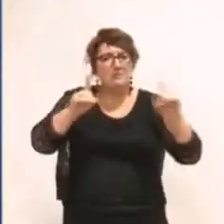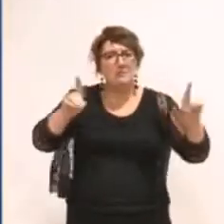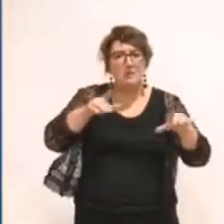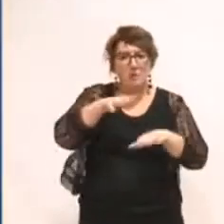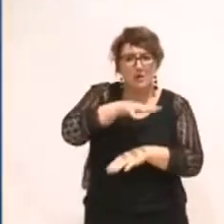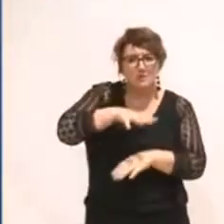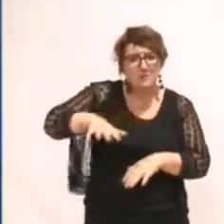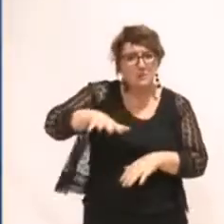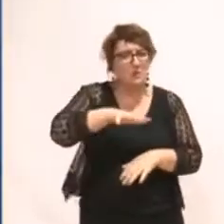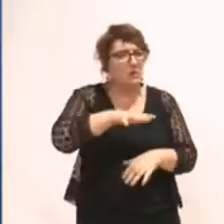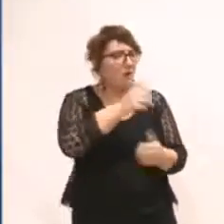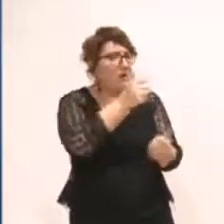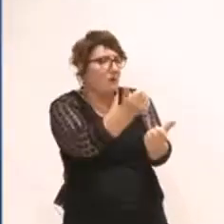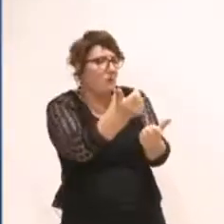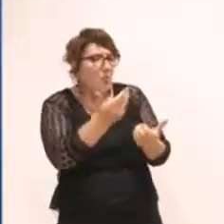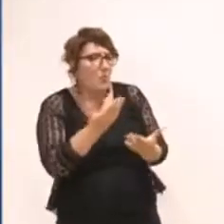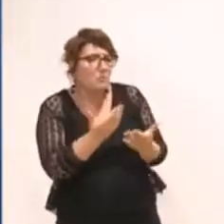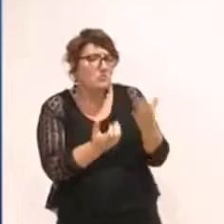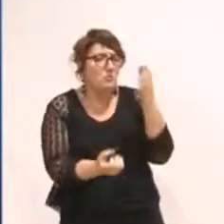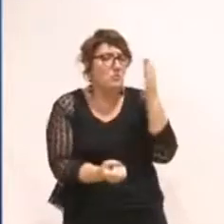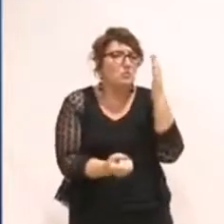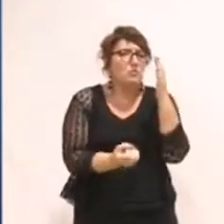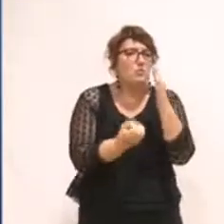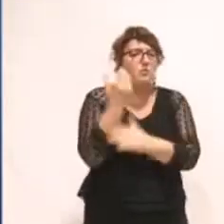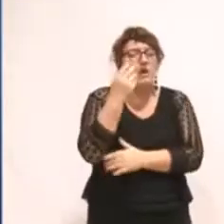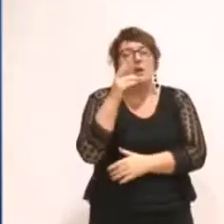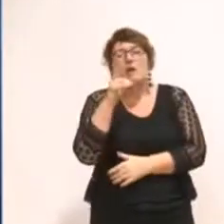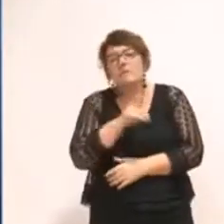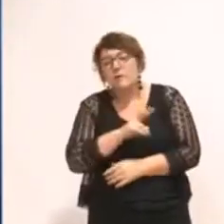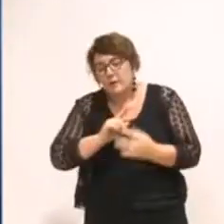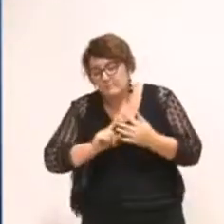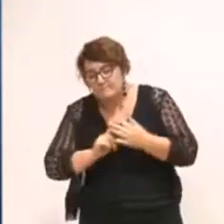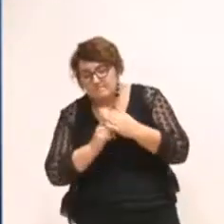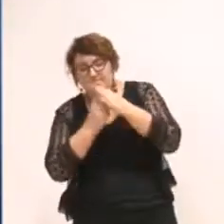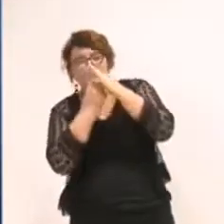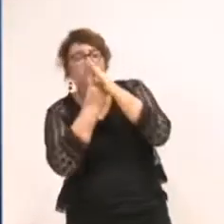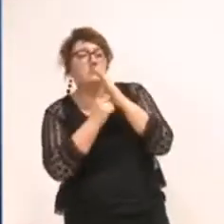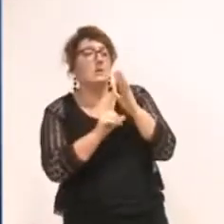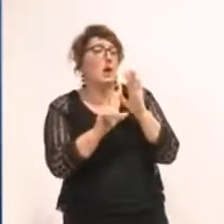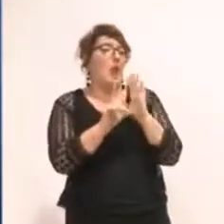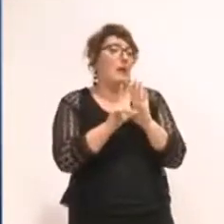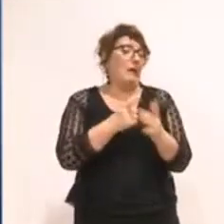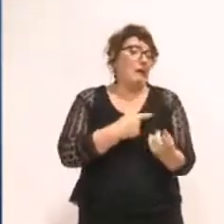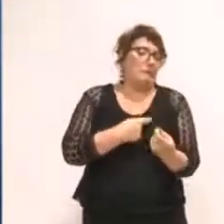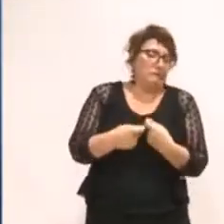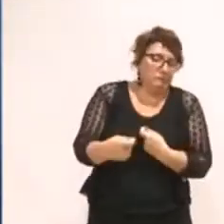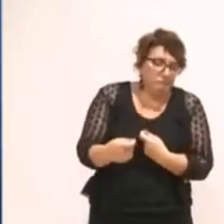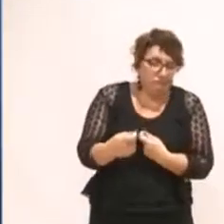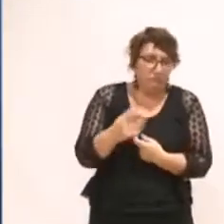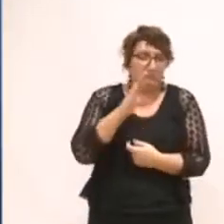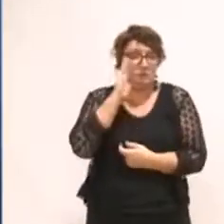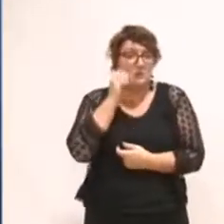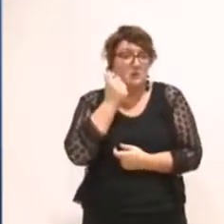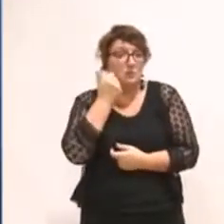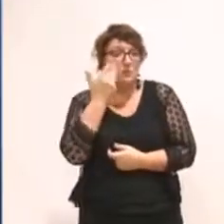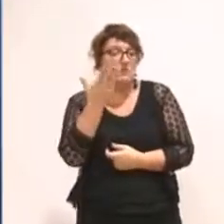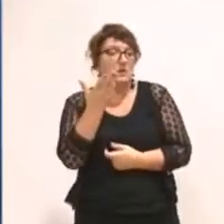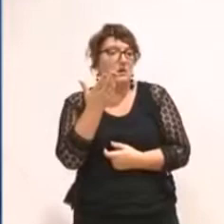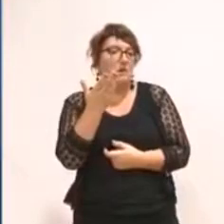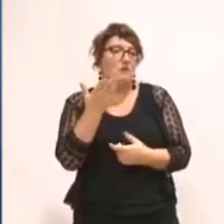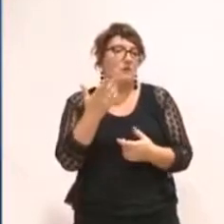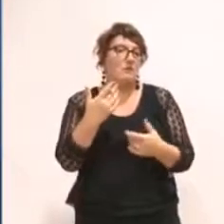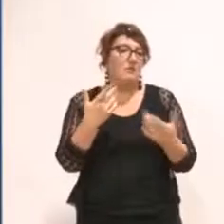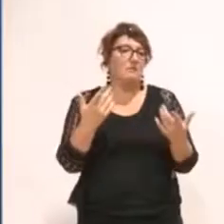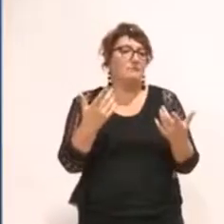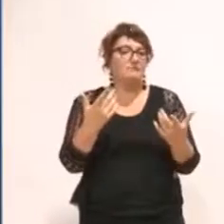était nouvelle, balbutiante, même pas forcément légale, de la raison pour laquelle elle n'est pas inscrite encore,